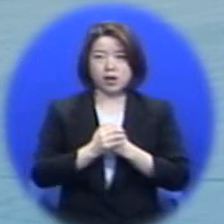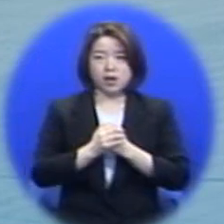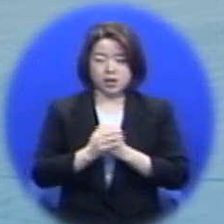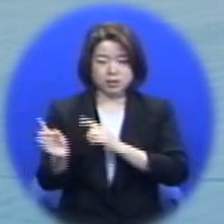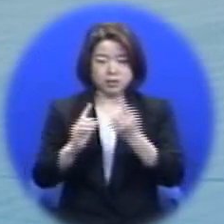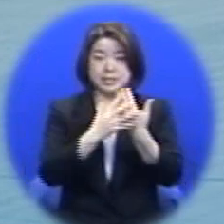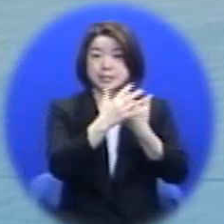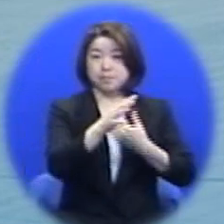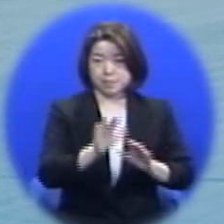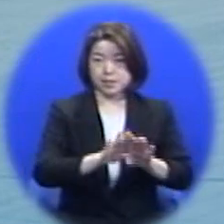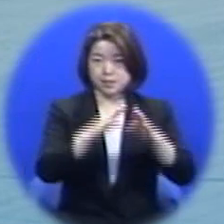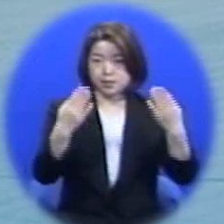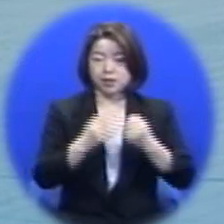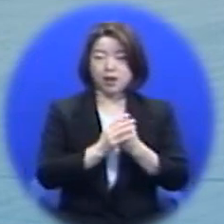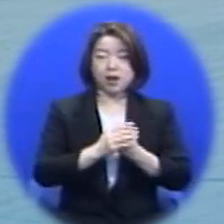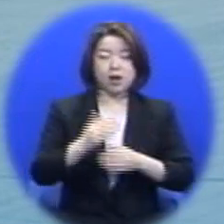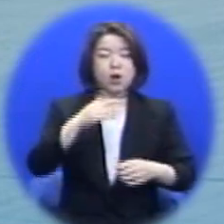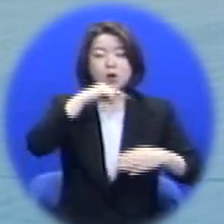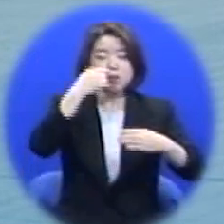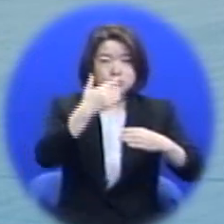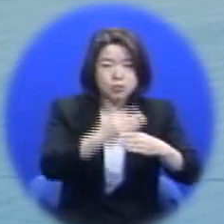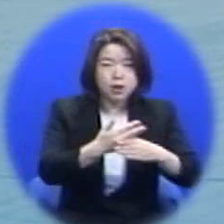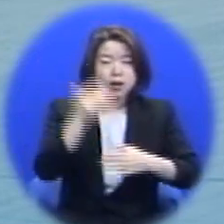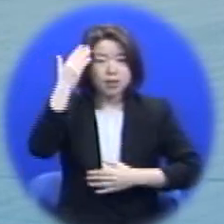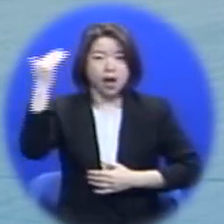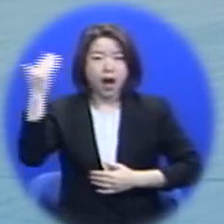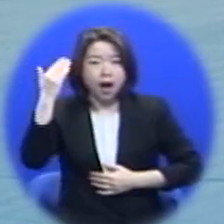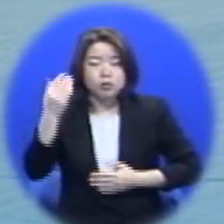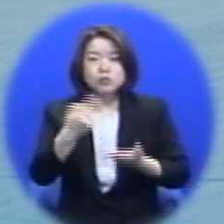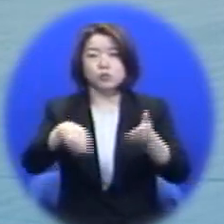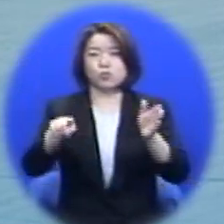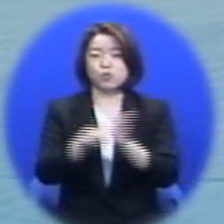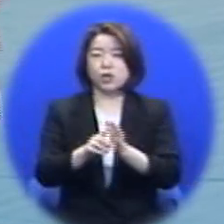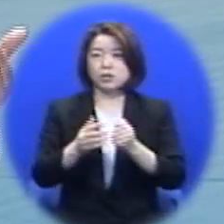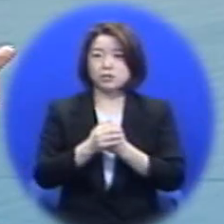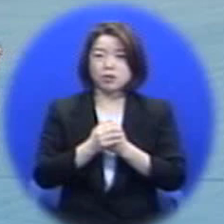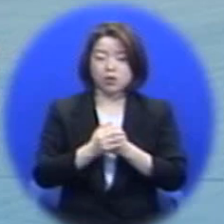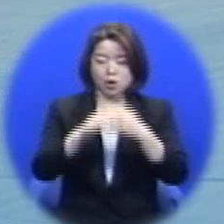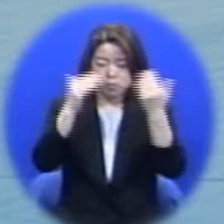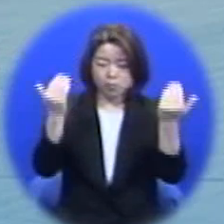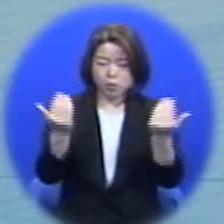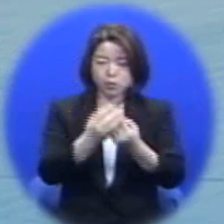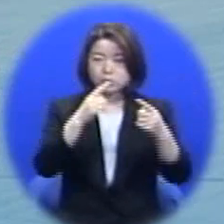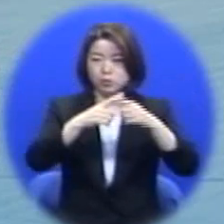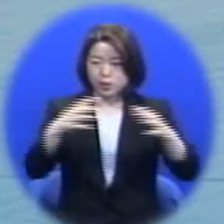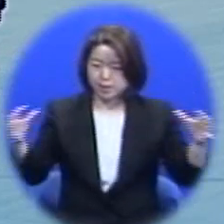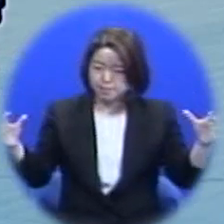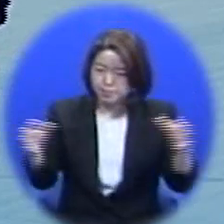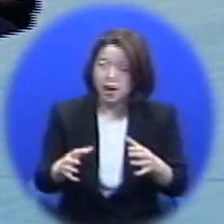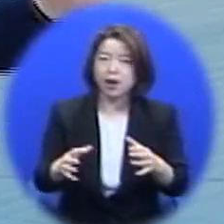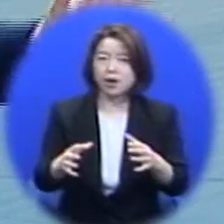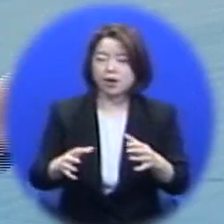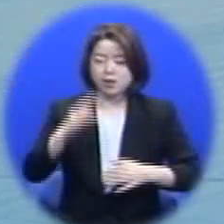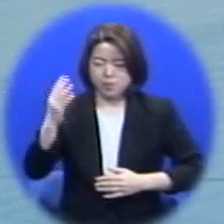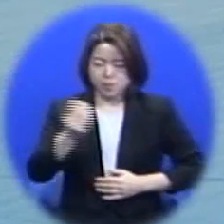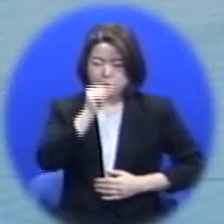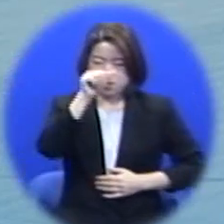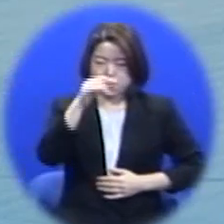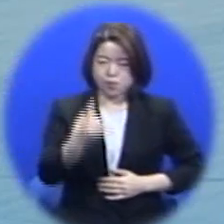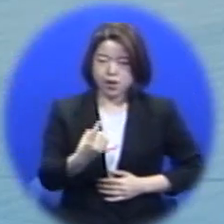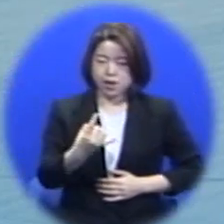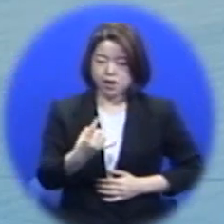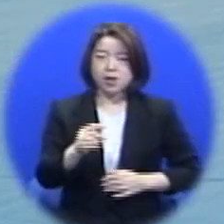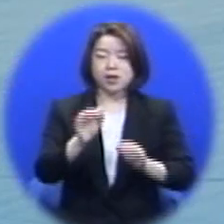위하여 교회와 그 북한 선교 단체들이 연합하여 성회를 엽니다. 아마 이 예배당이 꽉 찰